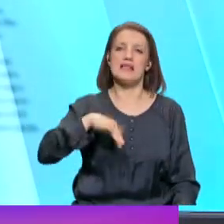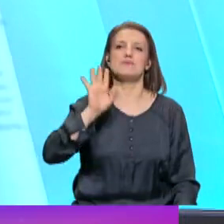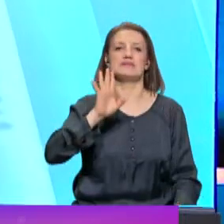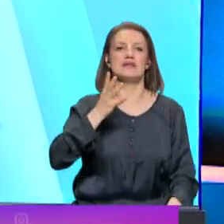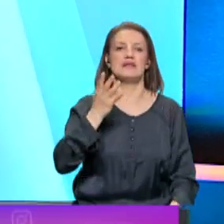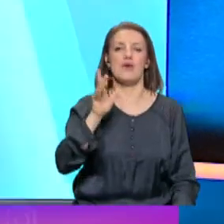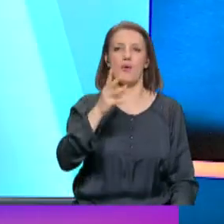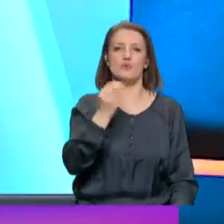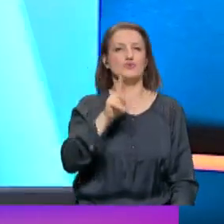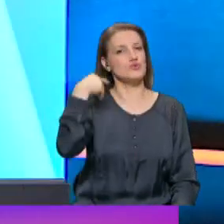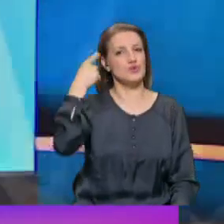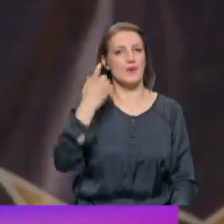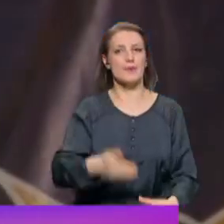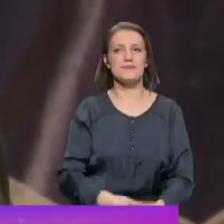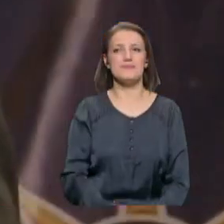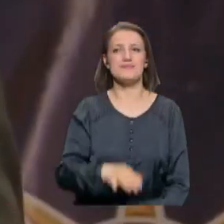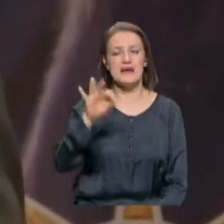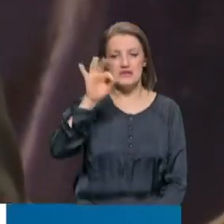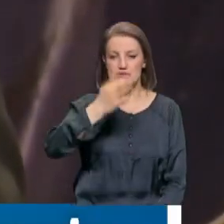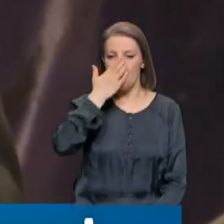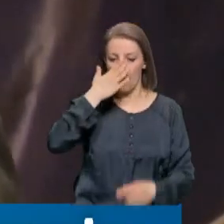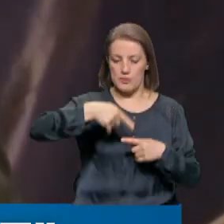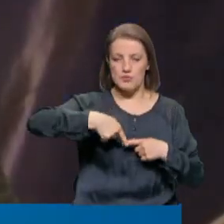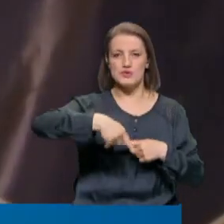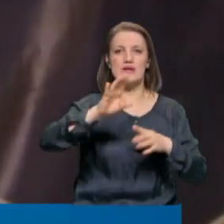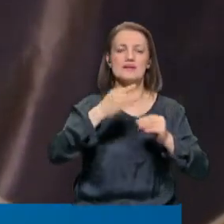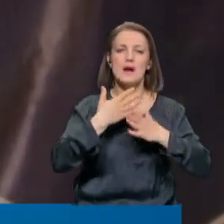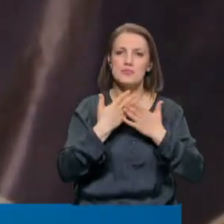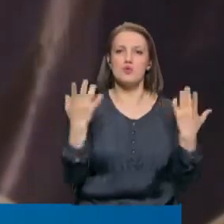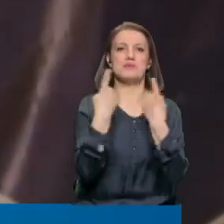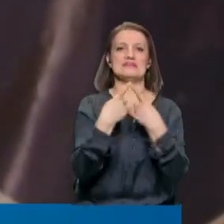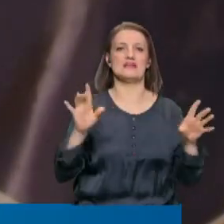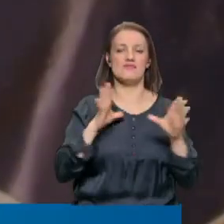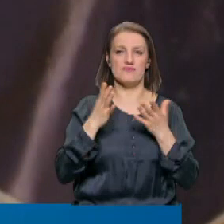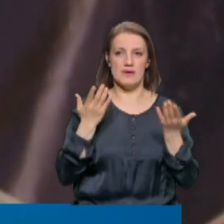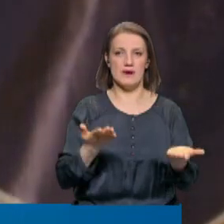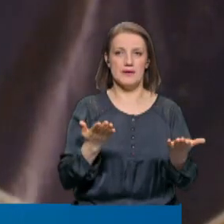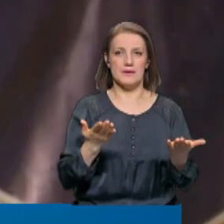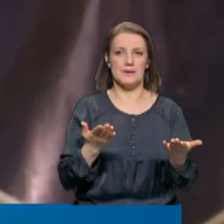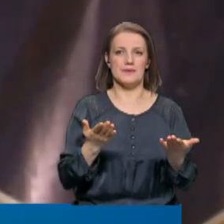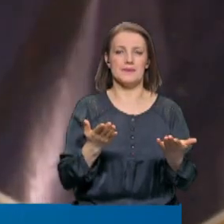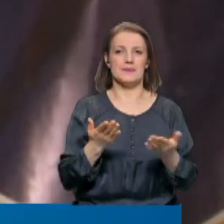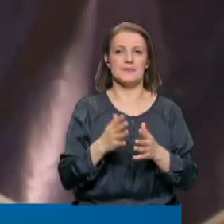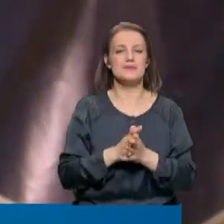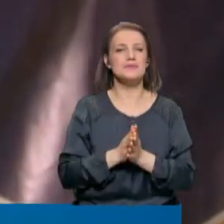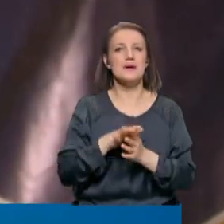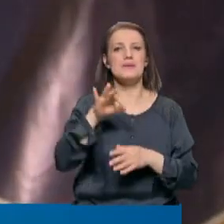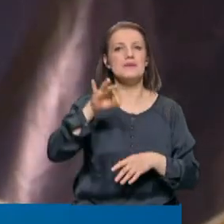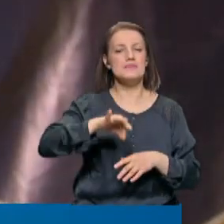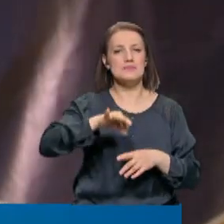gerektiğini düşünüyor. Şimdi önümüzde daha büyük bir imtihan var. İbni Haldun